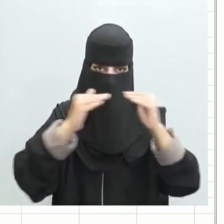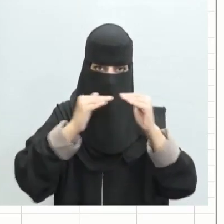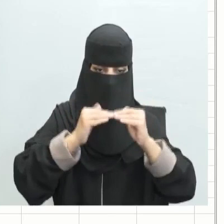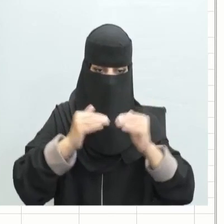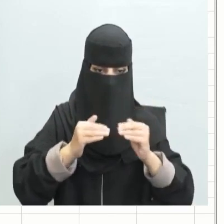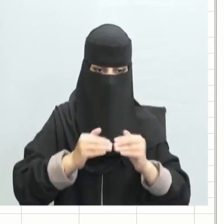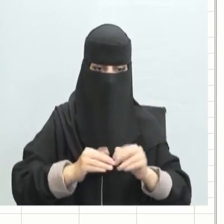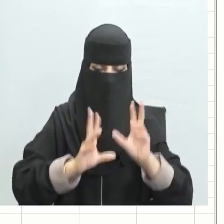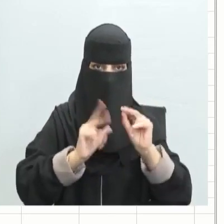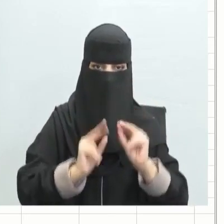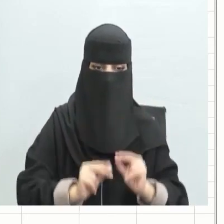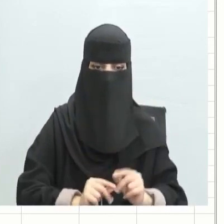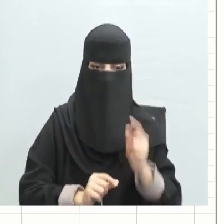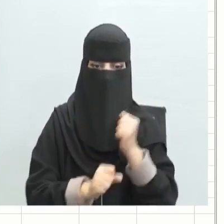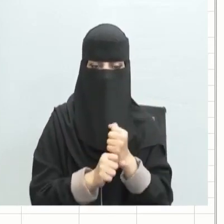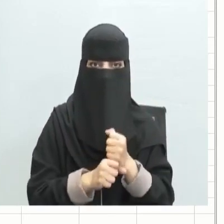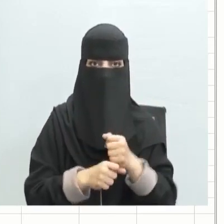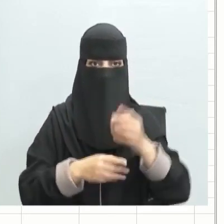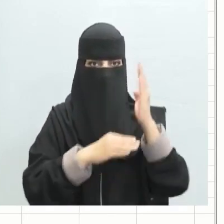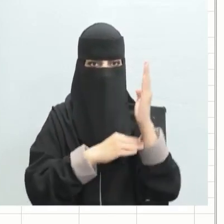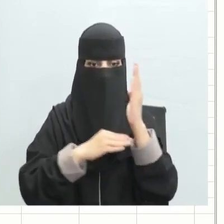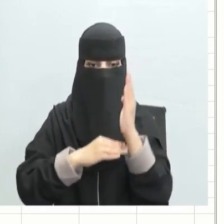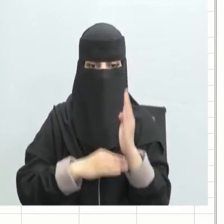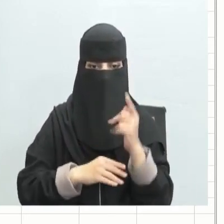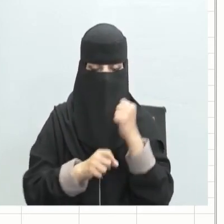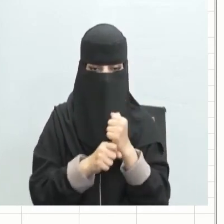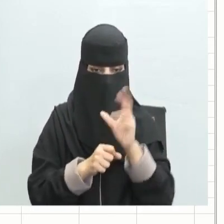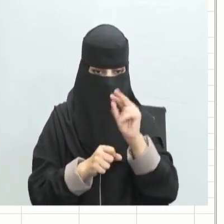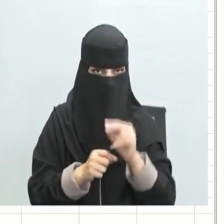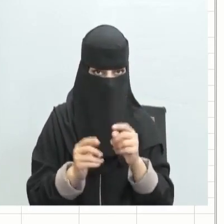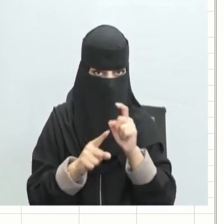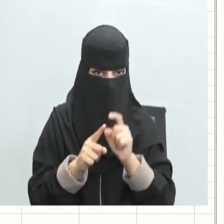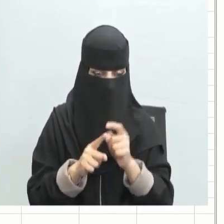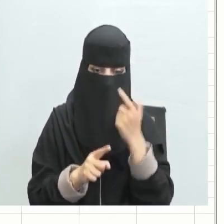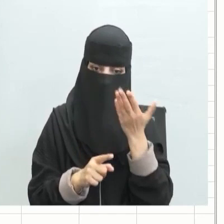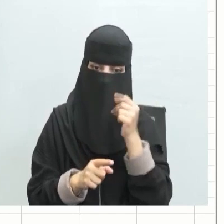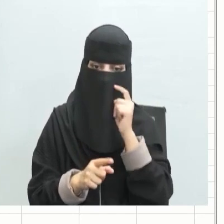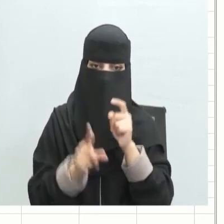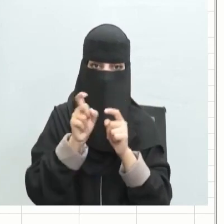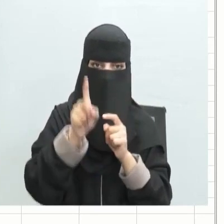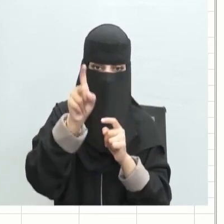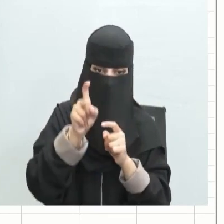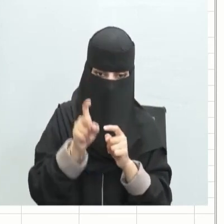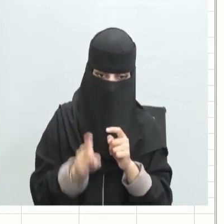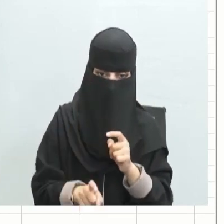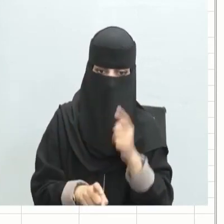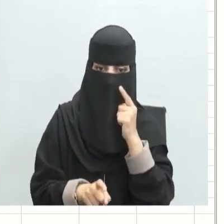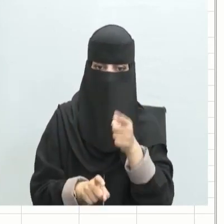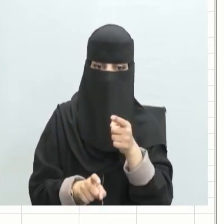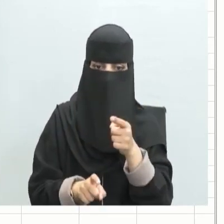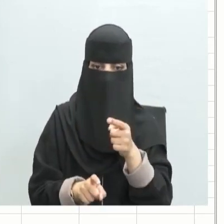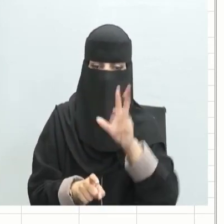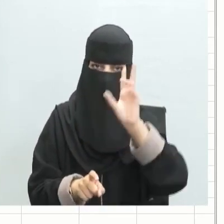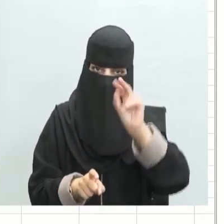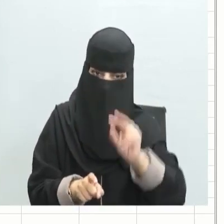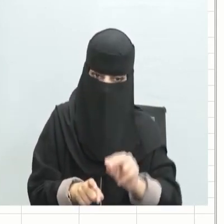45 درجه 45 درجه وقائمه الزاويه هل بتعطيني نفس النسبه نشوف لو سحبنا الان نلاحظ ان اعطتنا